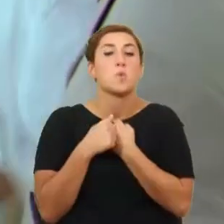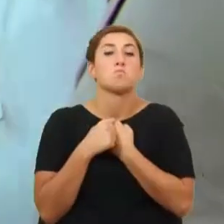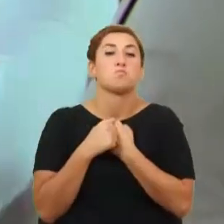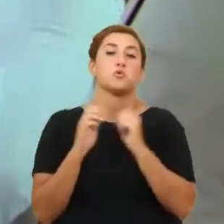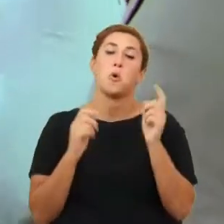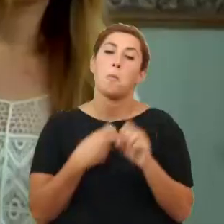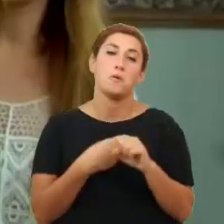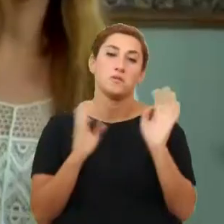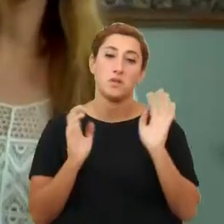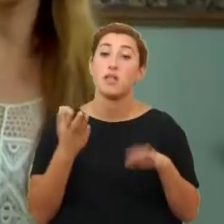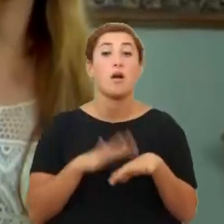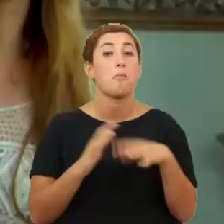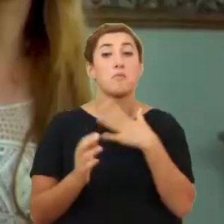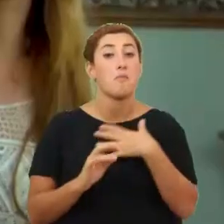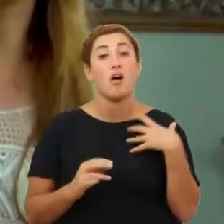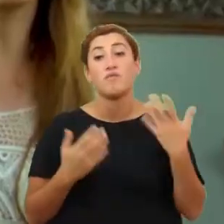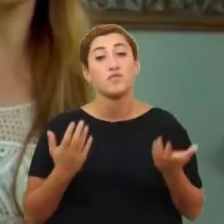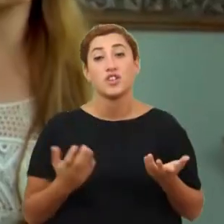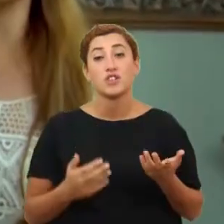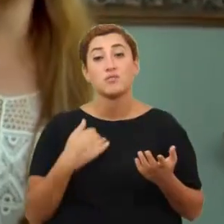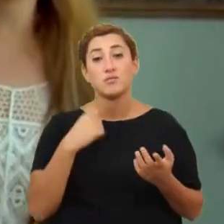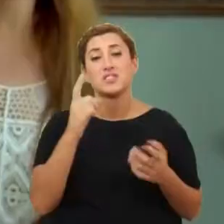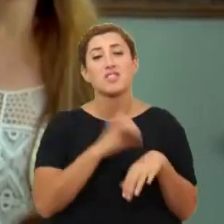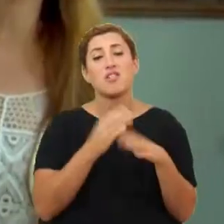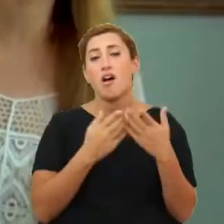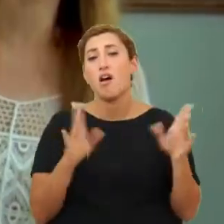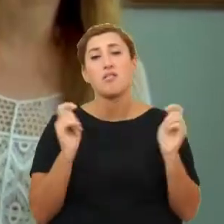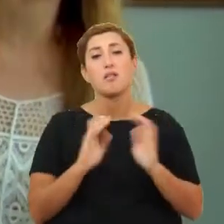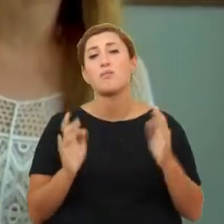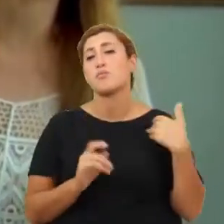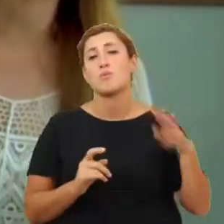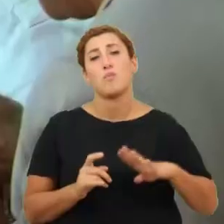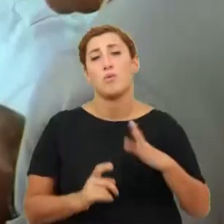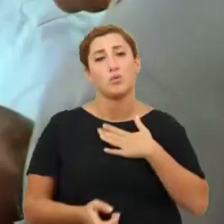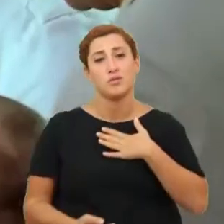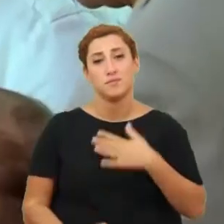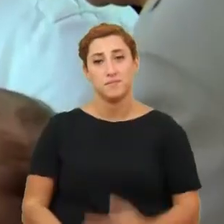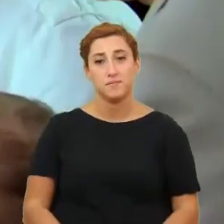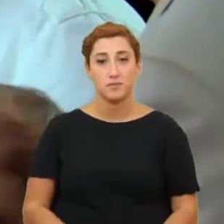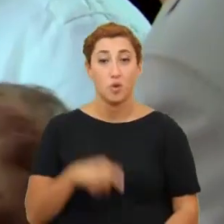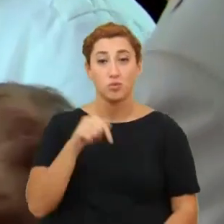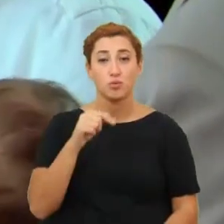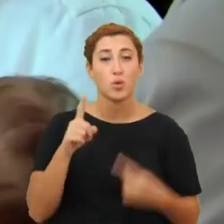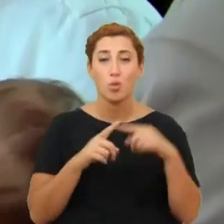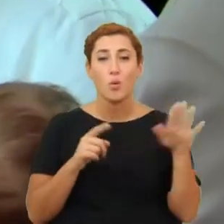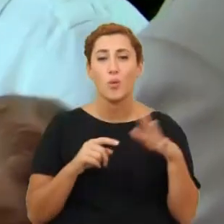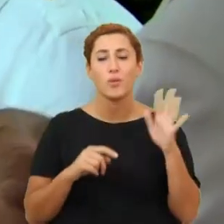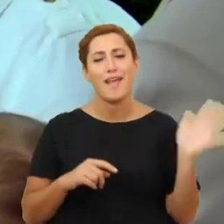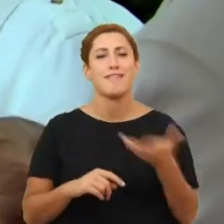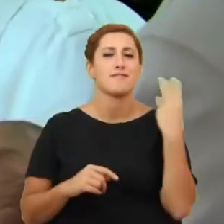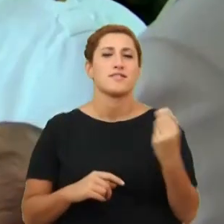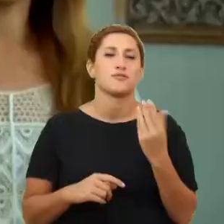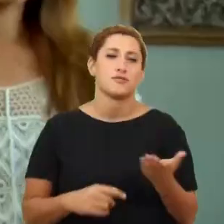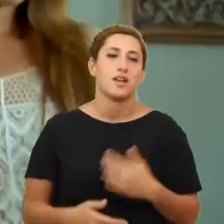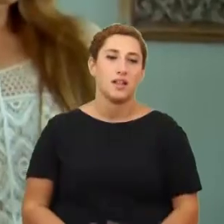yapışıyor maazallah. Ne yapayım anneşkocuğum ya? Bir saniye bile ayrılamıyorum oğluşkomda. Bu var ya bu torunların best topu